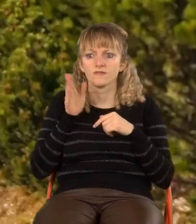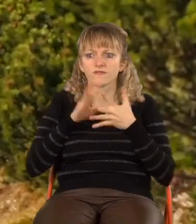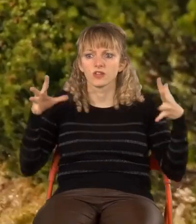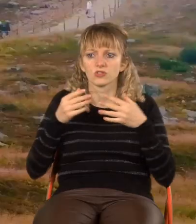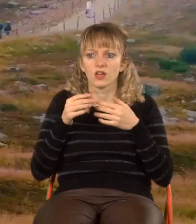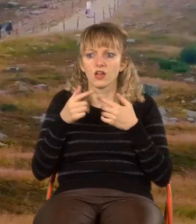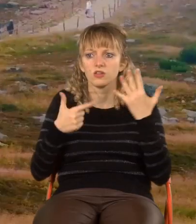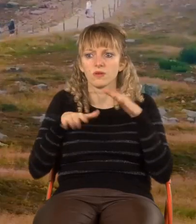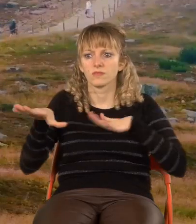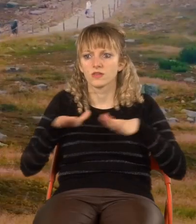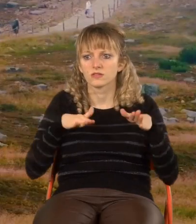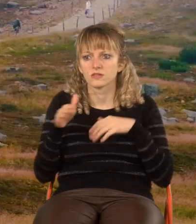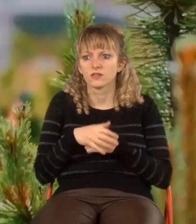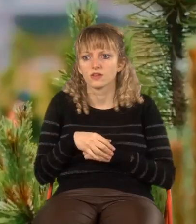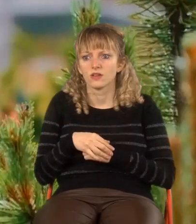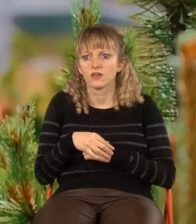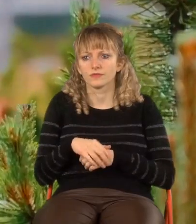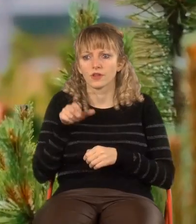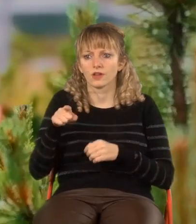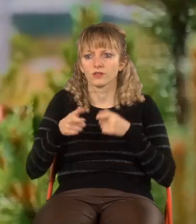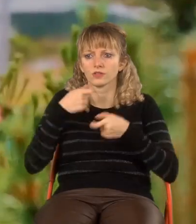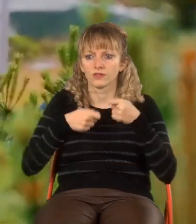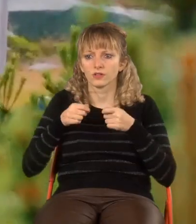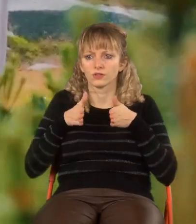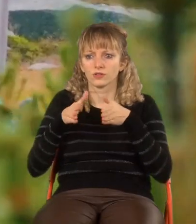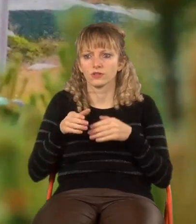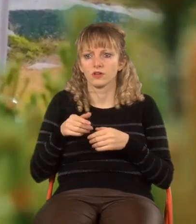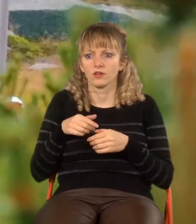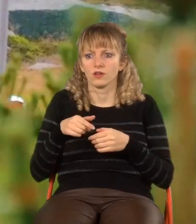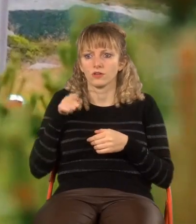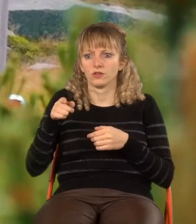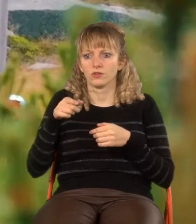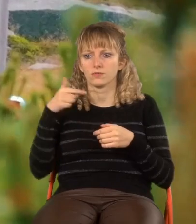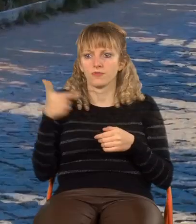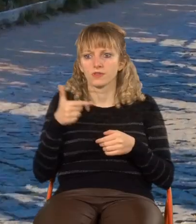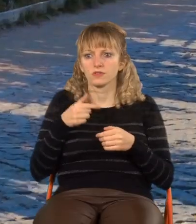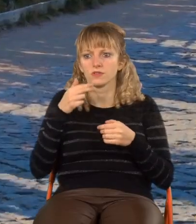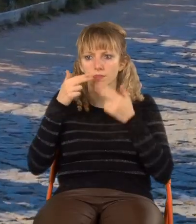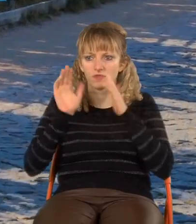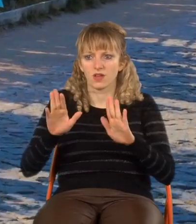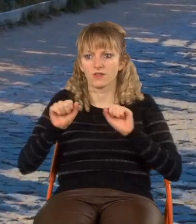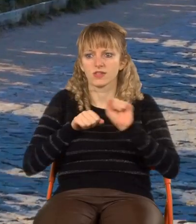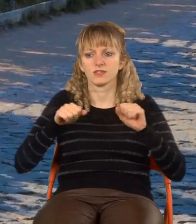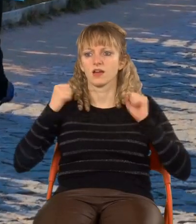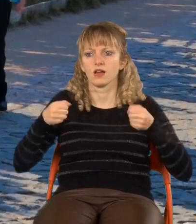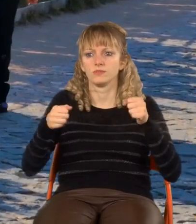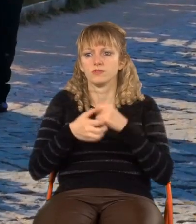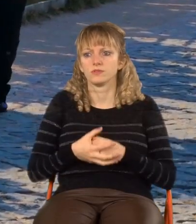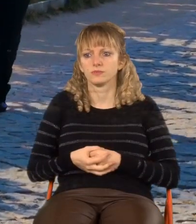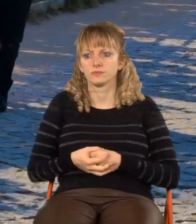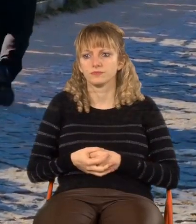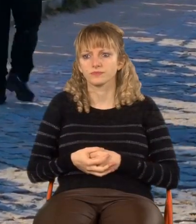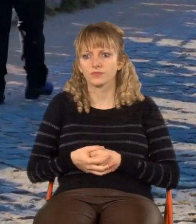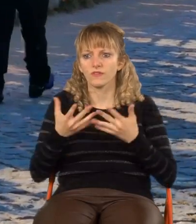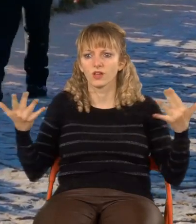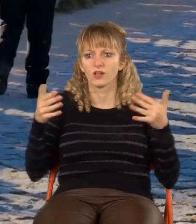ale po prostu w większej liczbie miejsc takie dostosowane szlaki